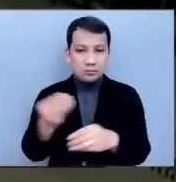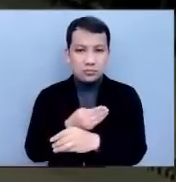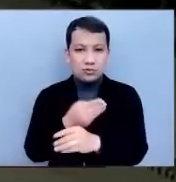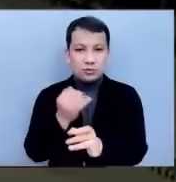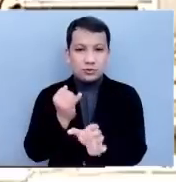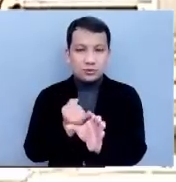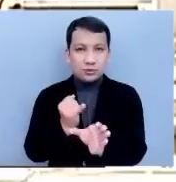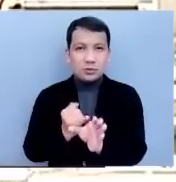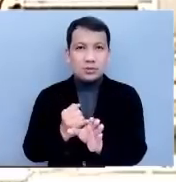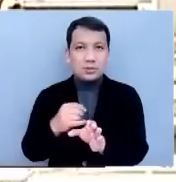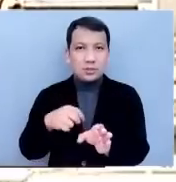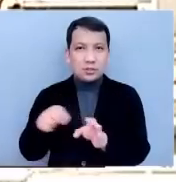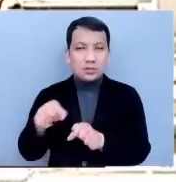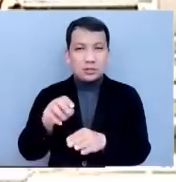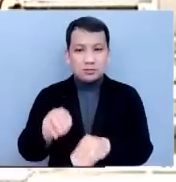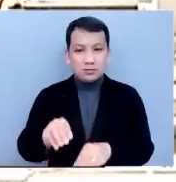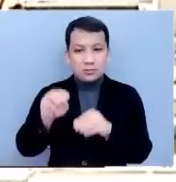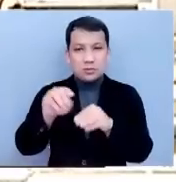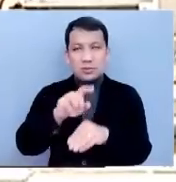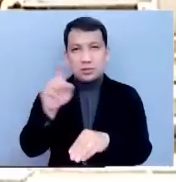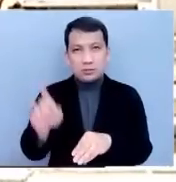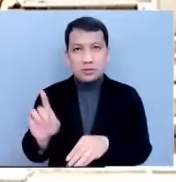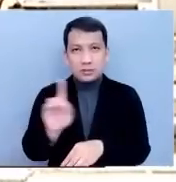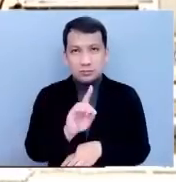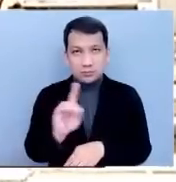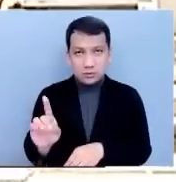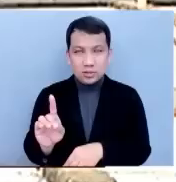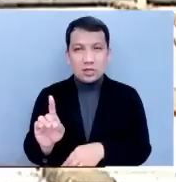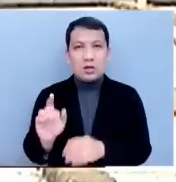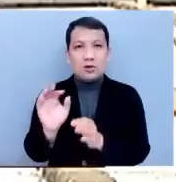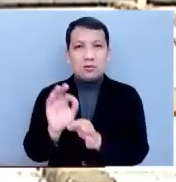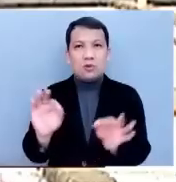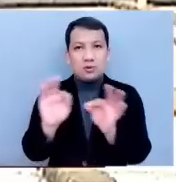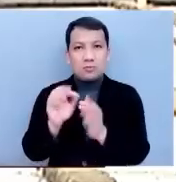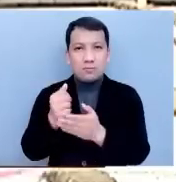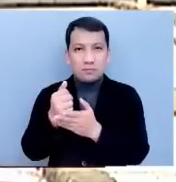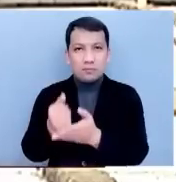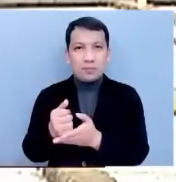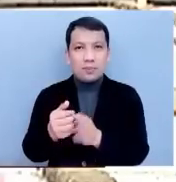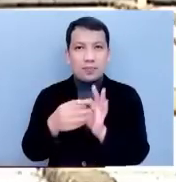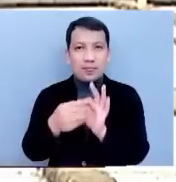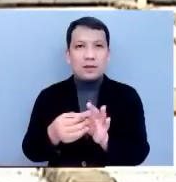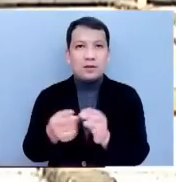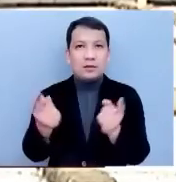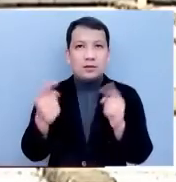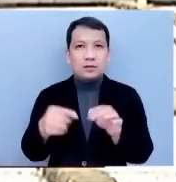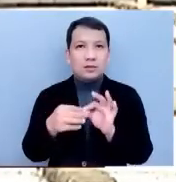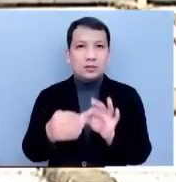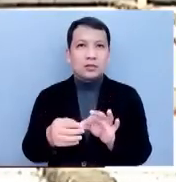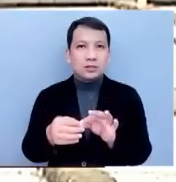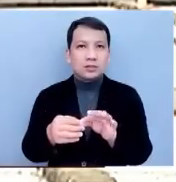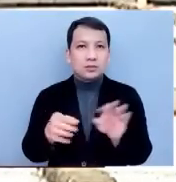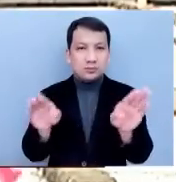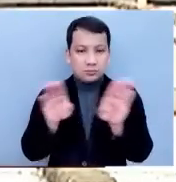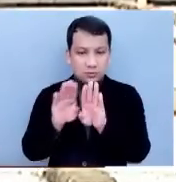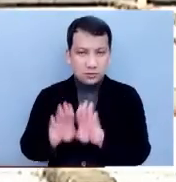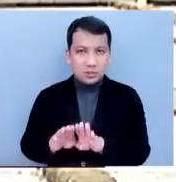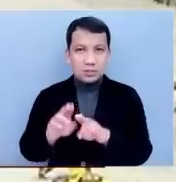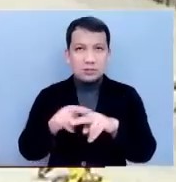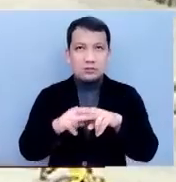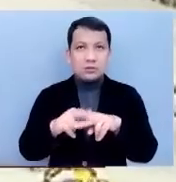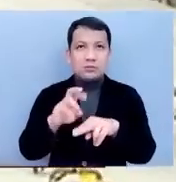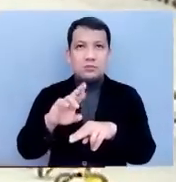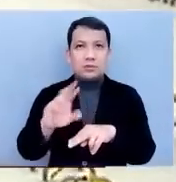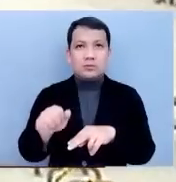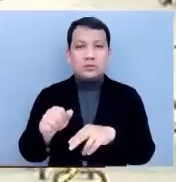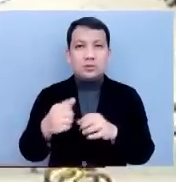sa biyaheng Malabon papuntang Divisoria. Layo nitong matulungan ang mga pasaherong apektado ng mga isinirang biyahe ng PNR para